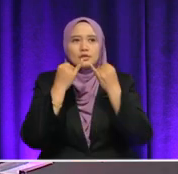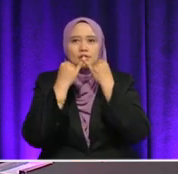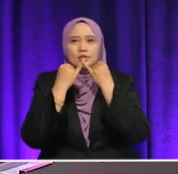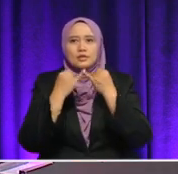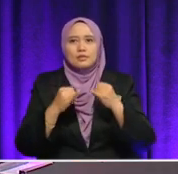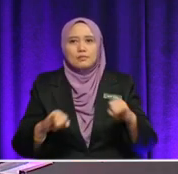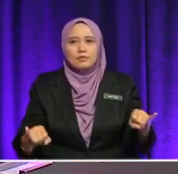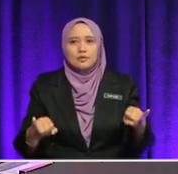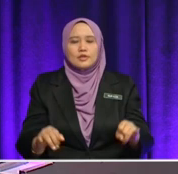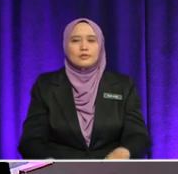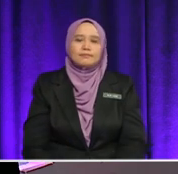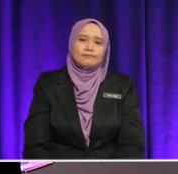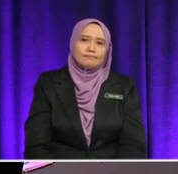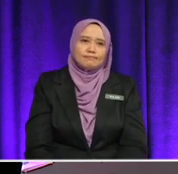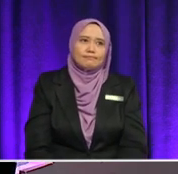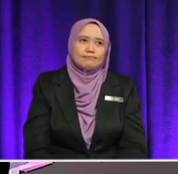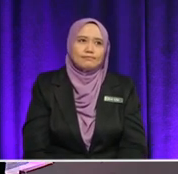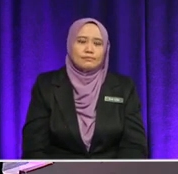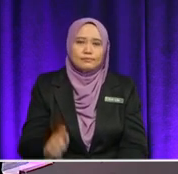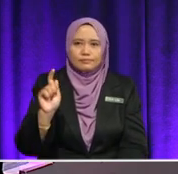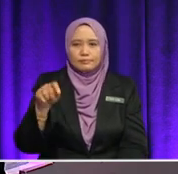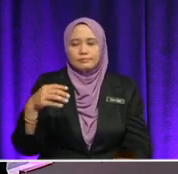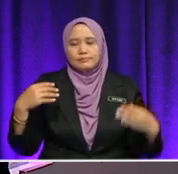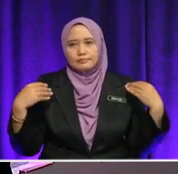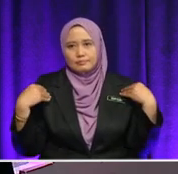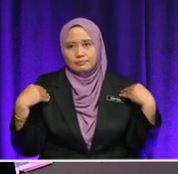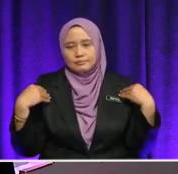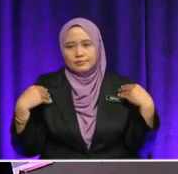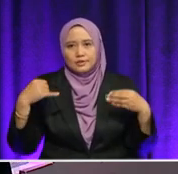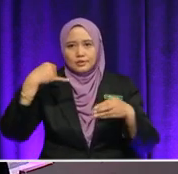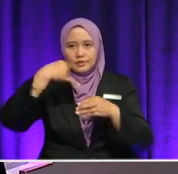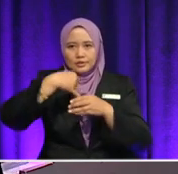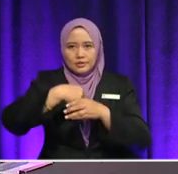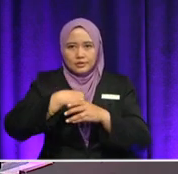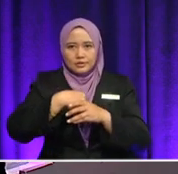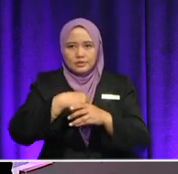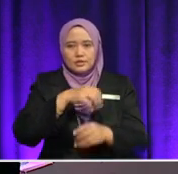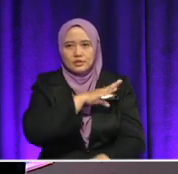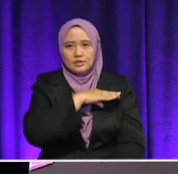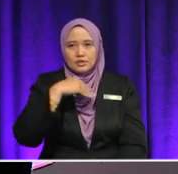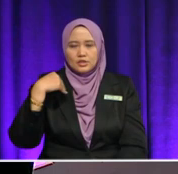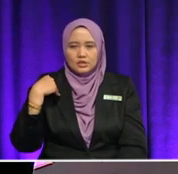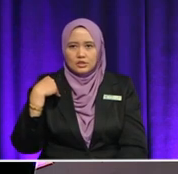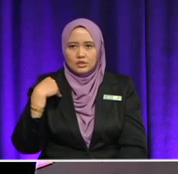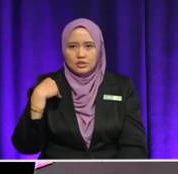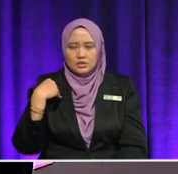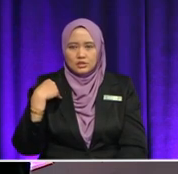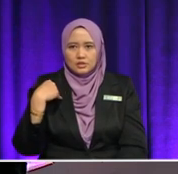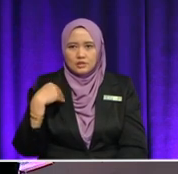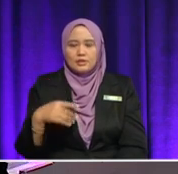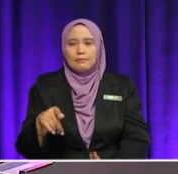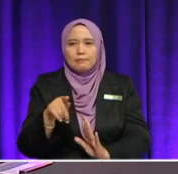soal dan itu tinggi mesti ada isi mesti ada huraian ada penerangan kepada isi